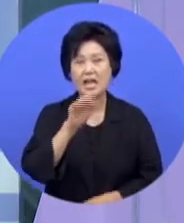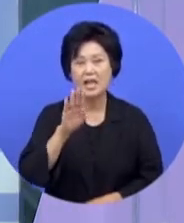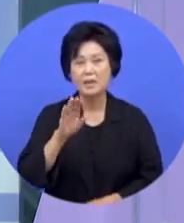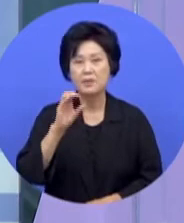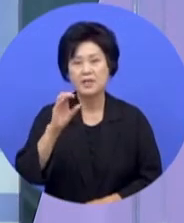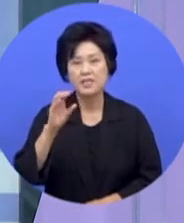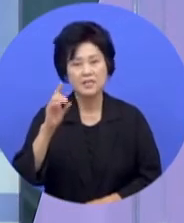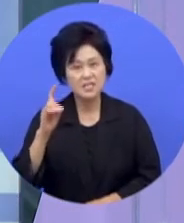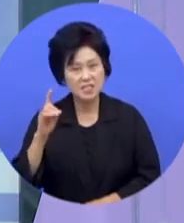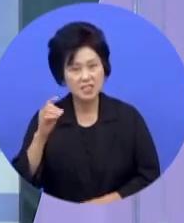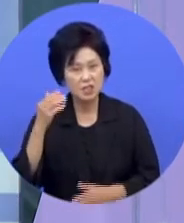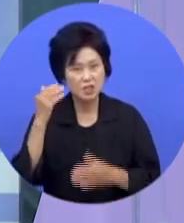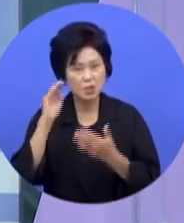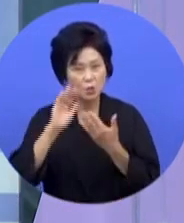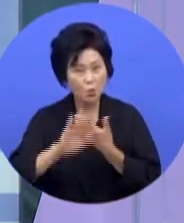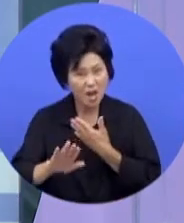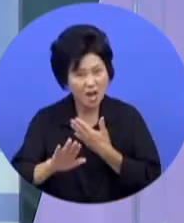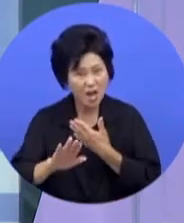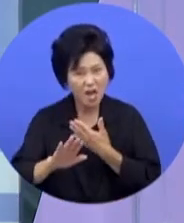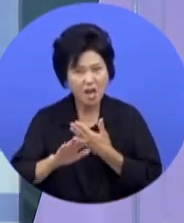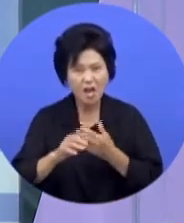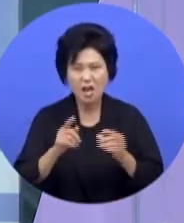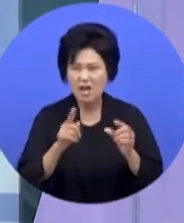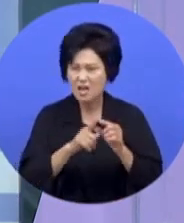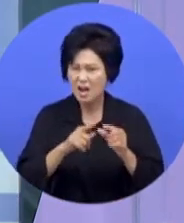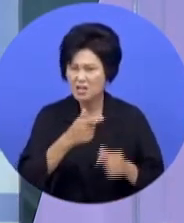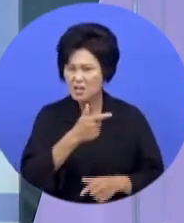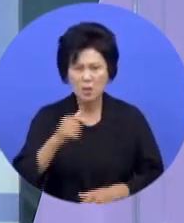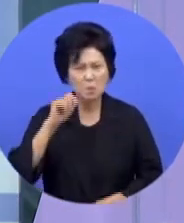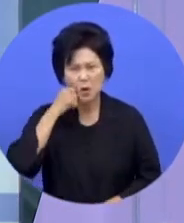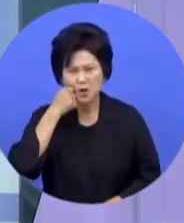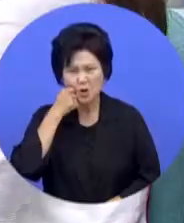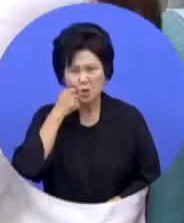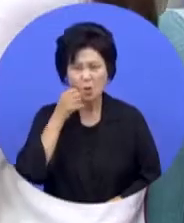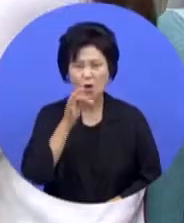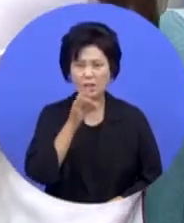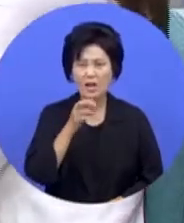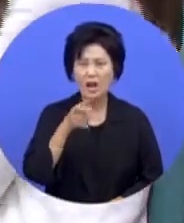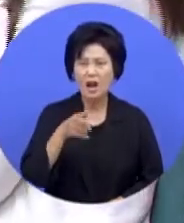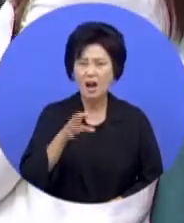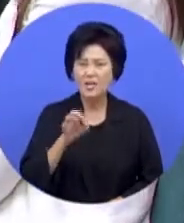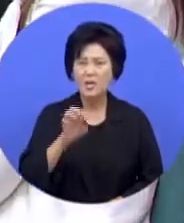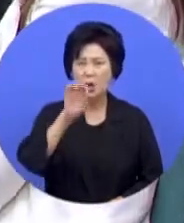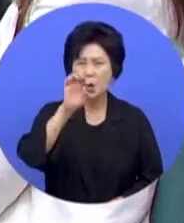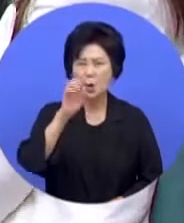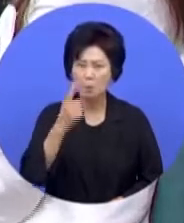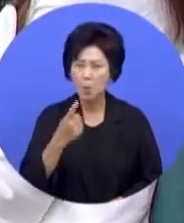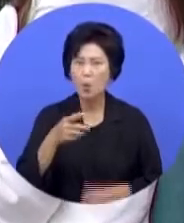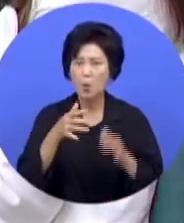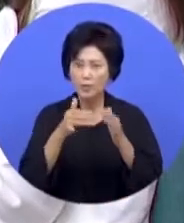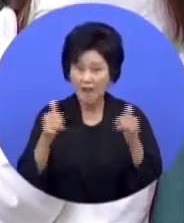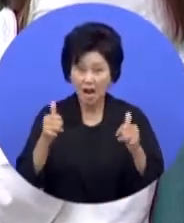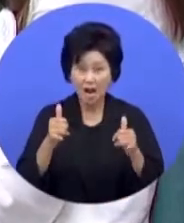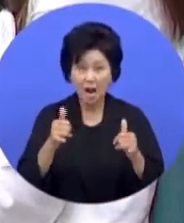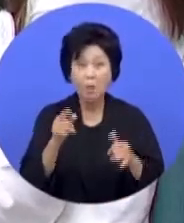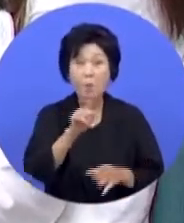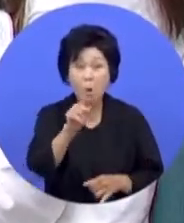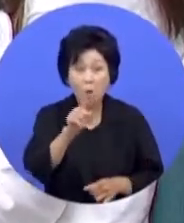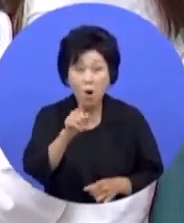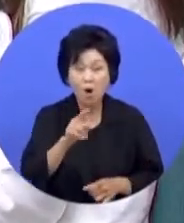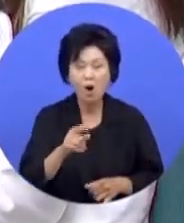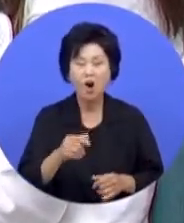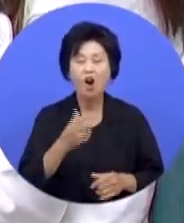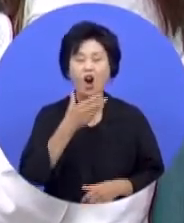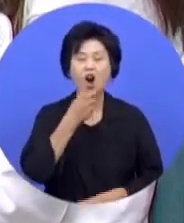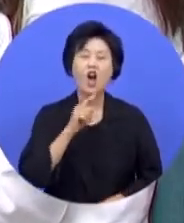몰라가지고 중학교 1학년부터 다녔으니까. 저 영포자였어요. 네. 아 영포자였어요? 네, 영어를 아예 못해가지고 영어를 포기한, 포기한